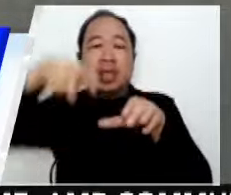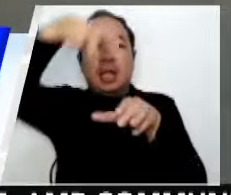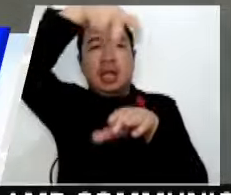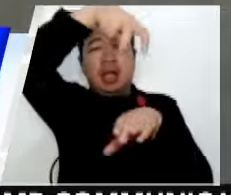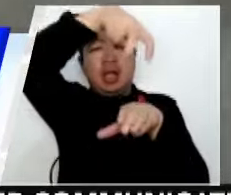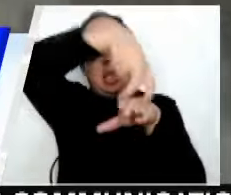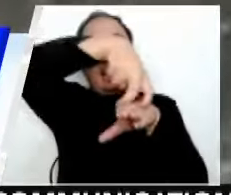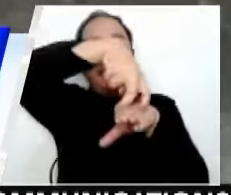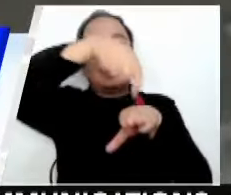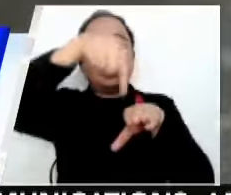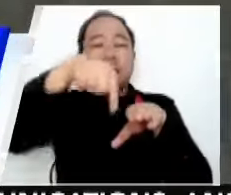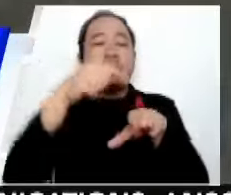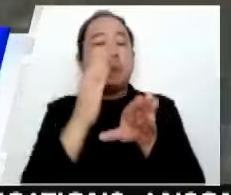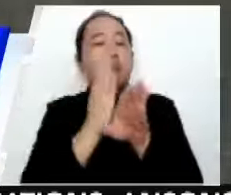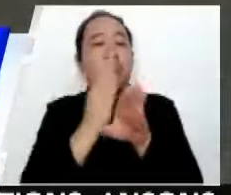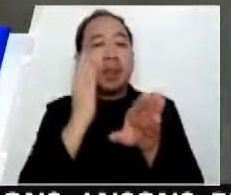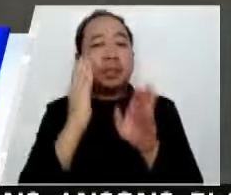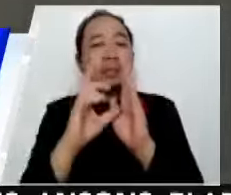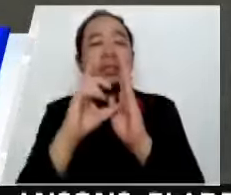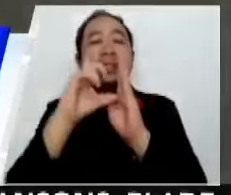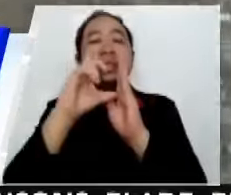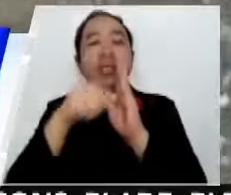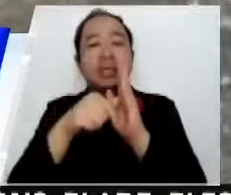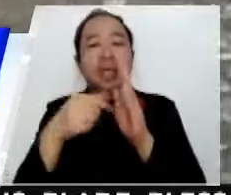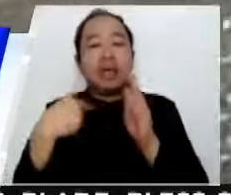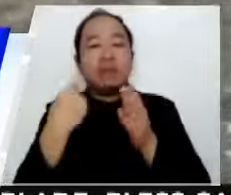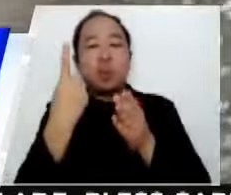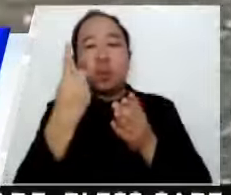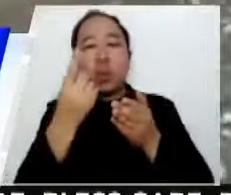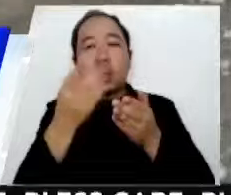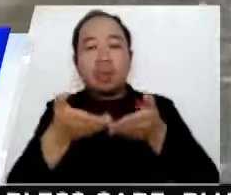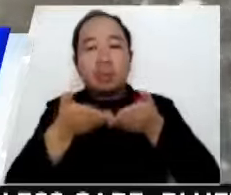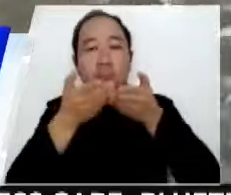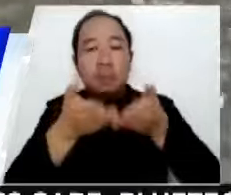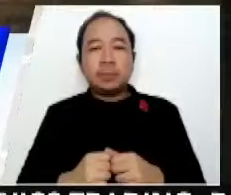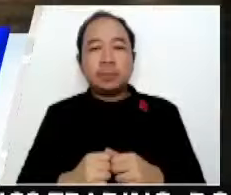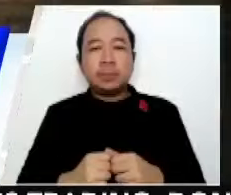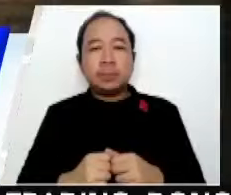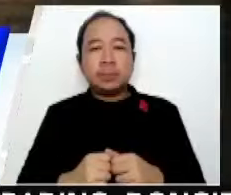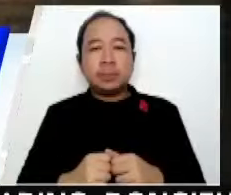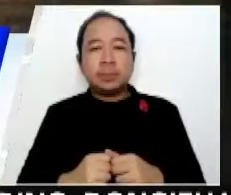may nakalapit na bangka at sila po ay nirescue.